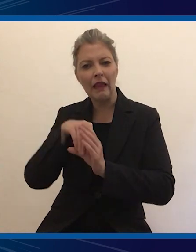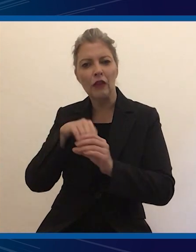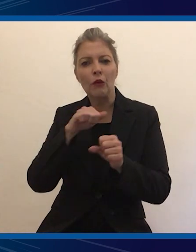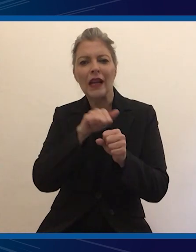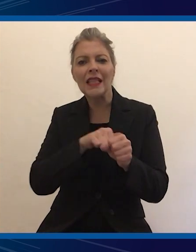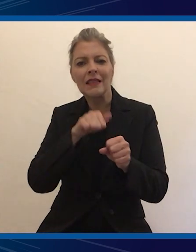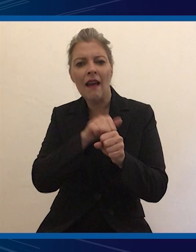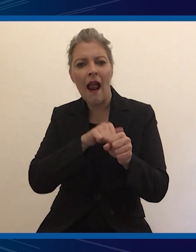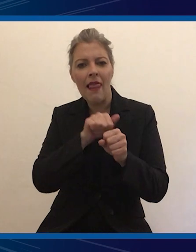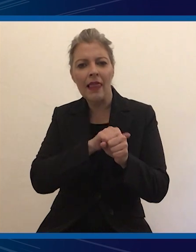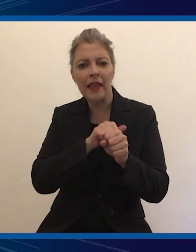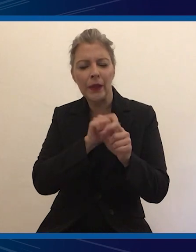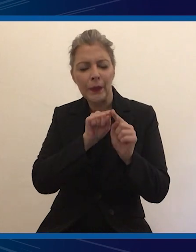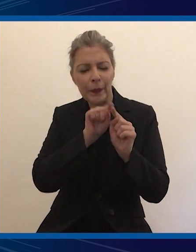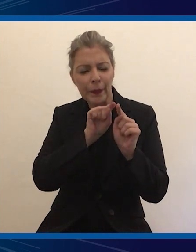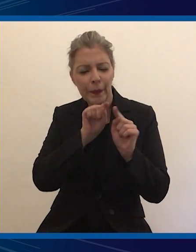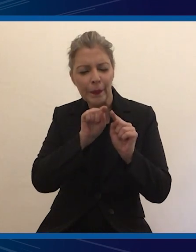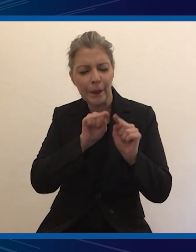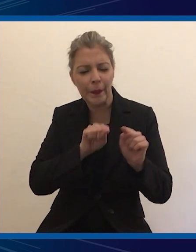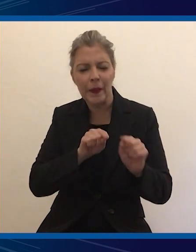costituito quindi da cristalli piccolissimi.